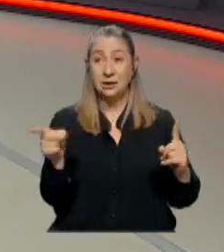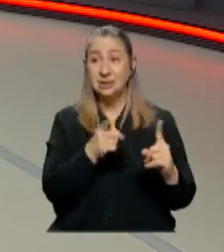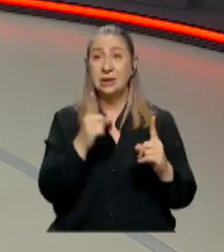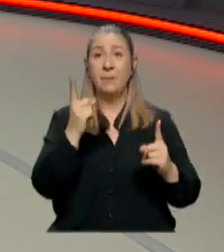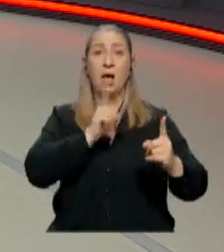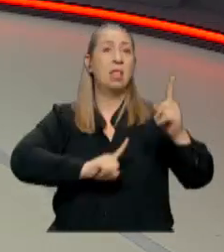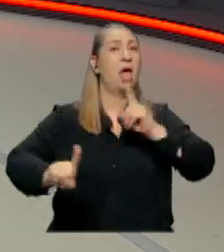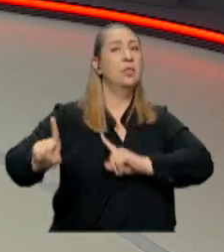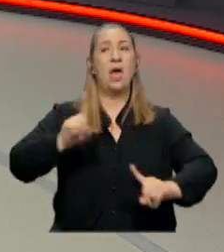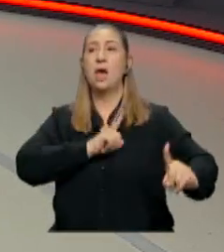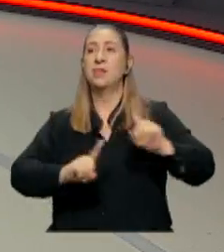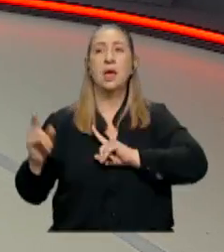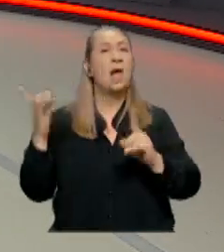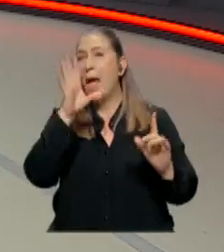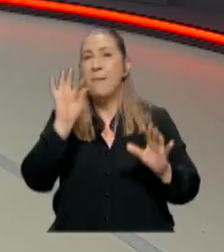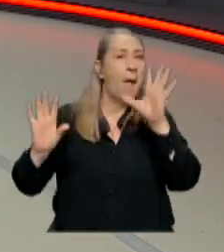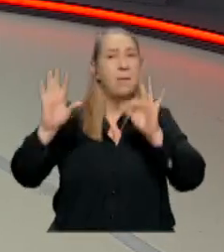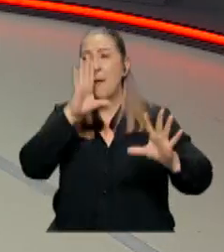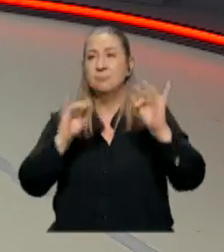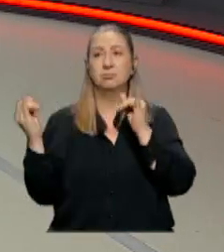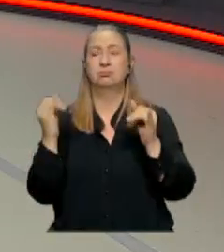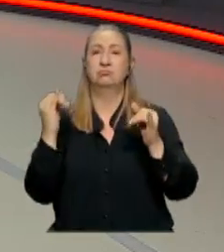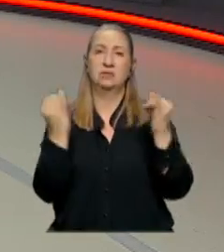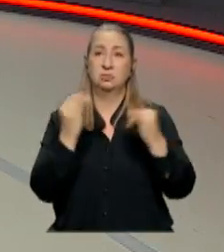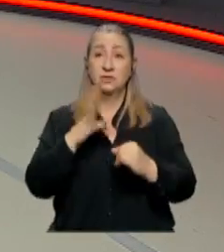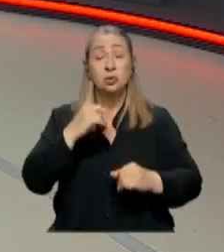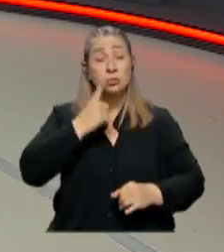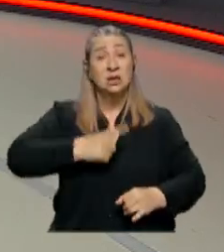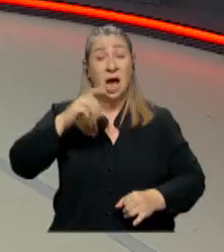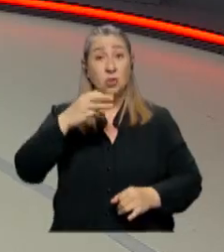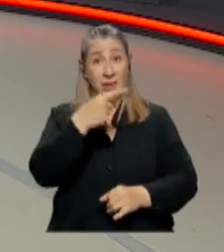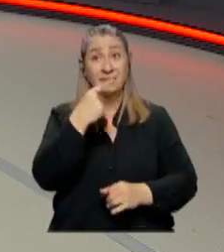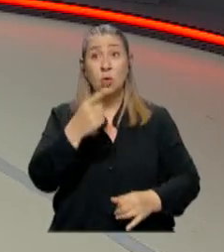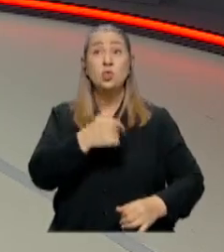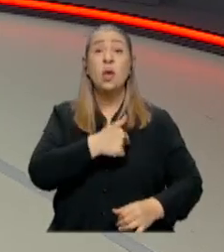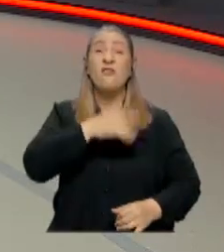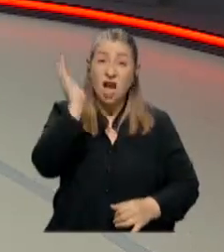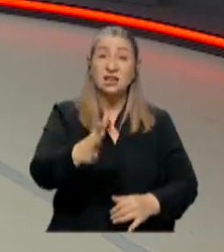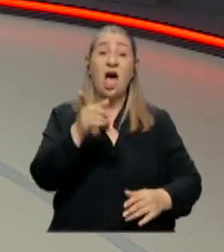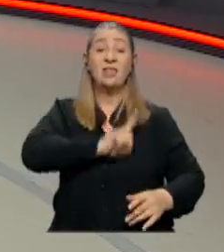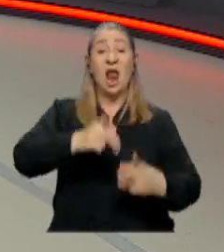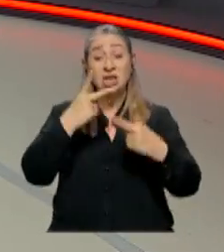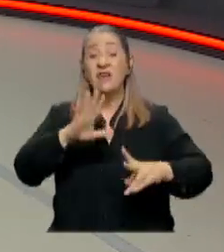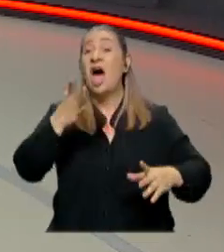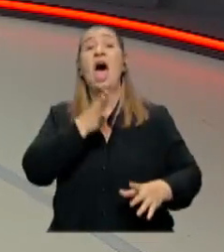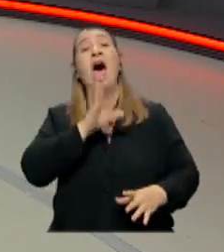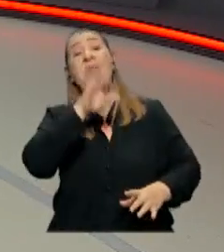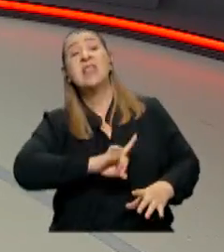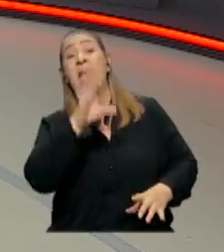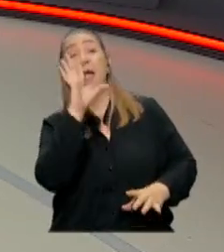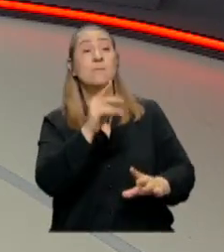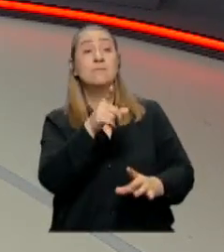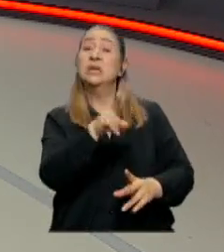bir adaylık tartışması, polemiği var. Cumhurbaşkanı Erdoğan dedi ki yüreğin yetiyorsa ya adaylığını açıkla ya da adayını